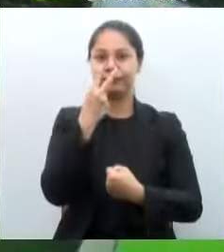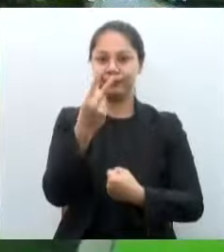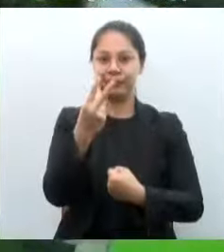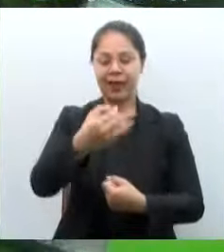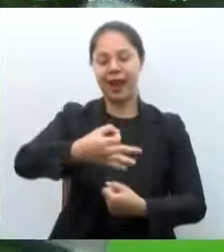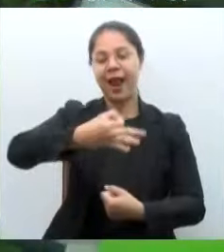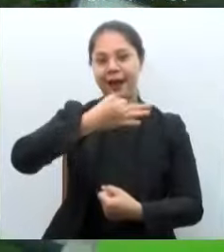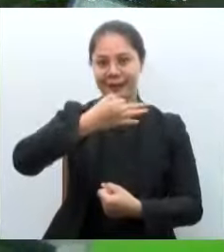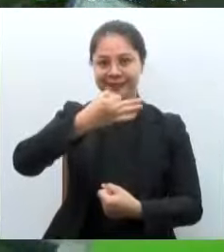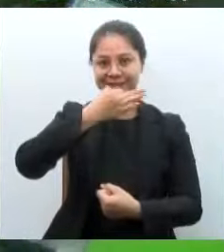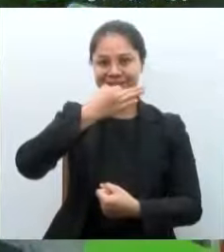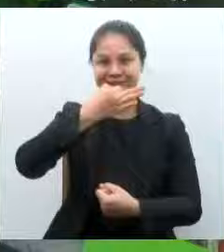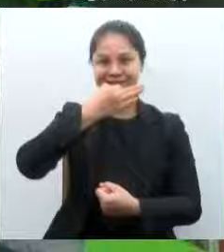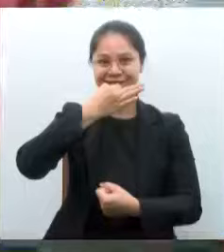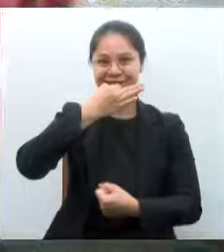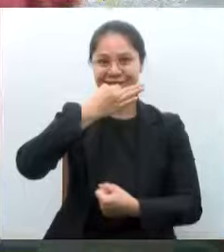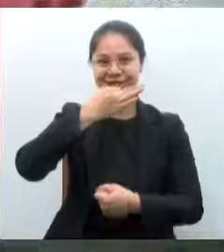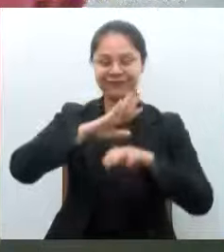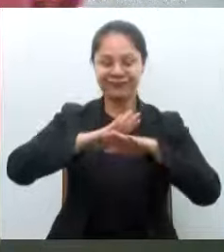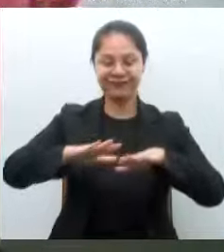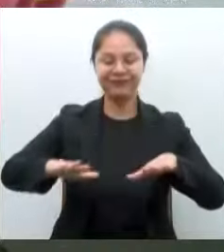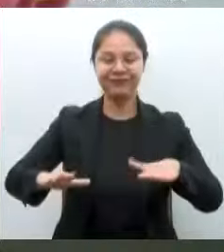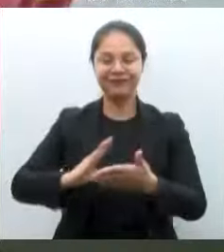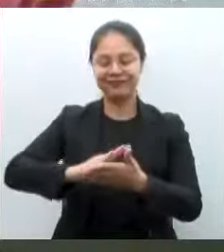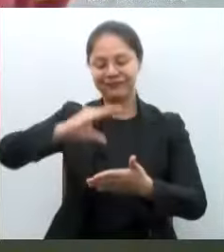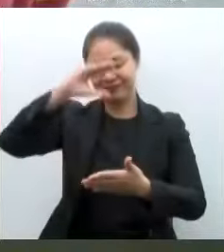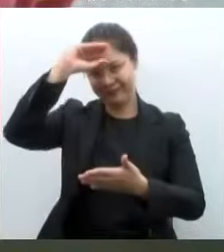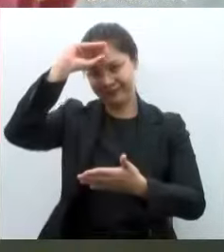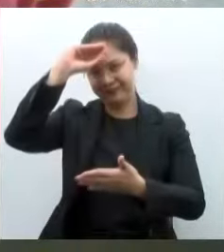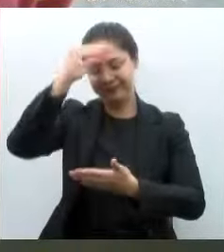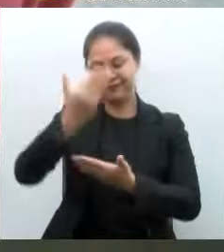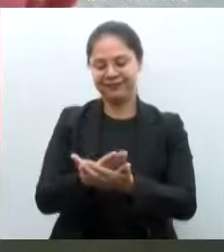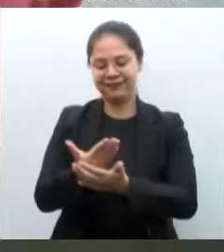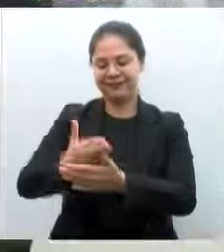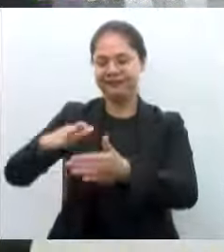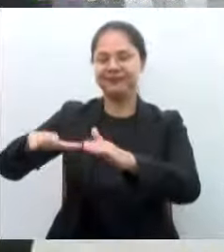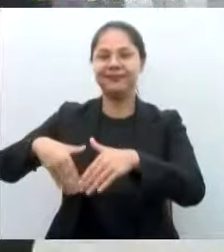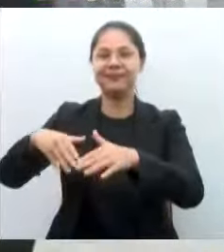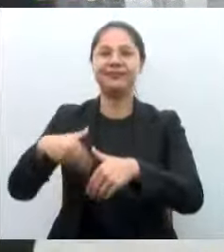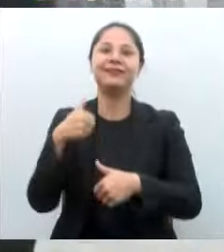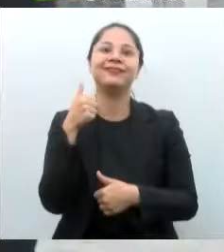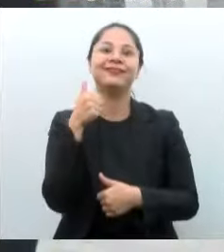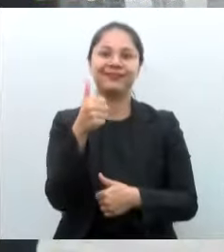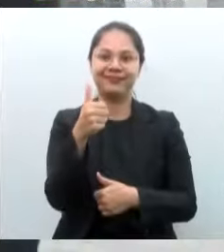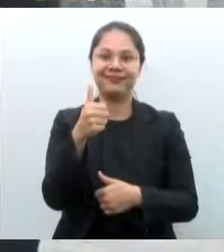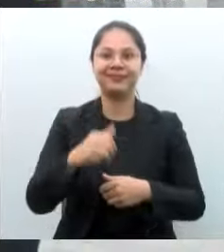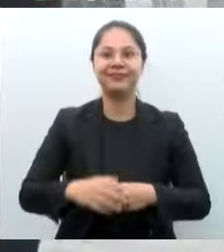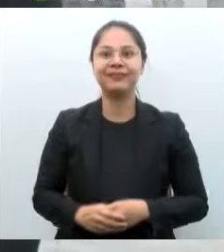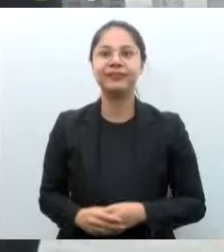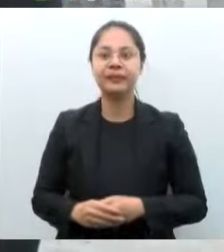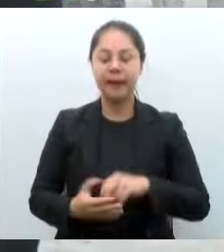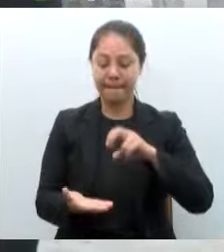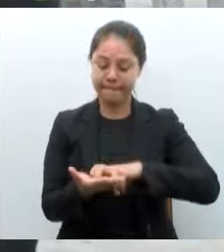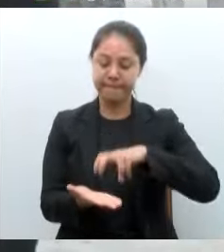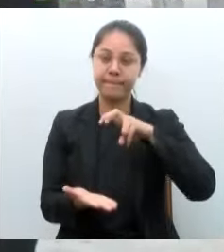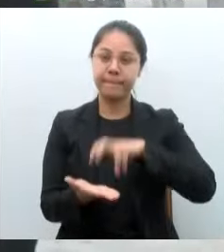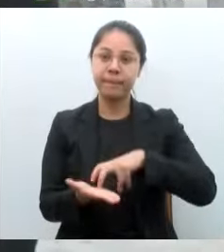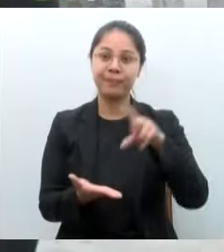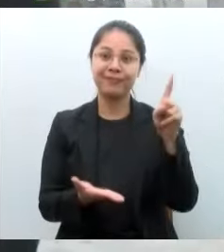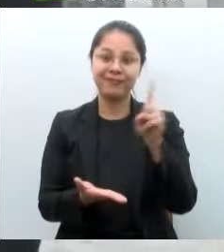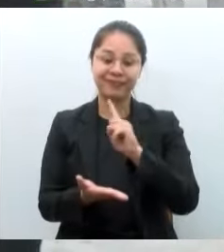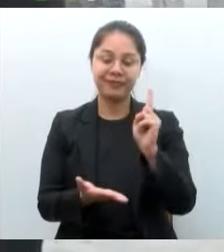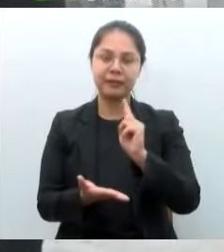อาชีพนะครับเพื่อที่จะให้เด็กนักเรียนสามารถสร้างรายได้ระหว่างเรียนได้เป็นอย่างดีซึ่งได้รับความร่วมมือจากปราชญ์ชาวบ้